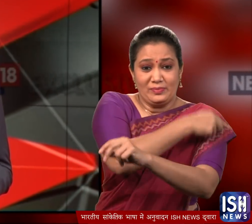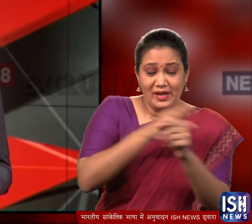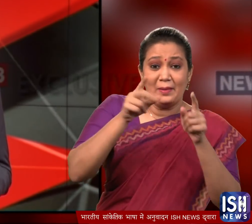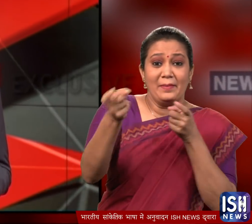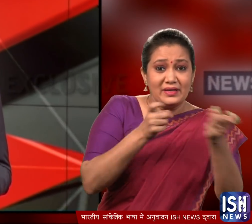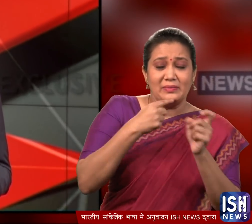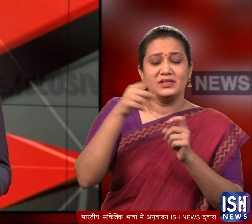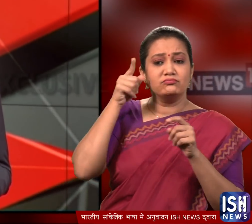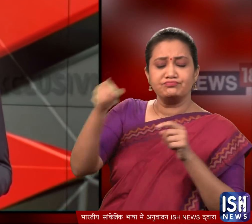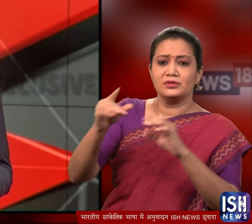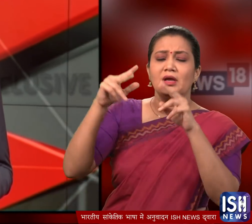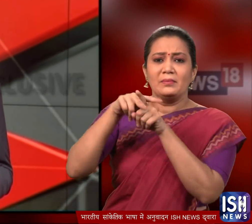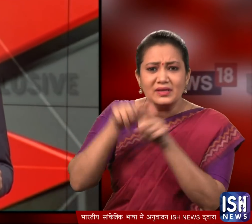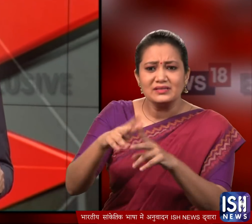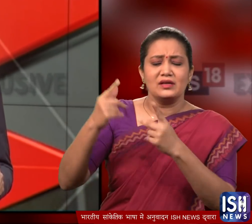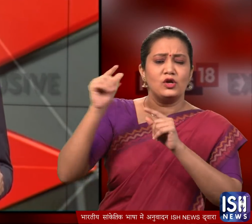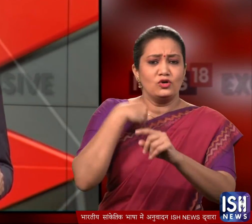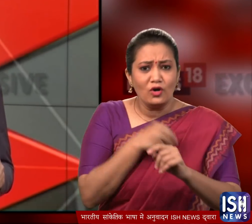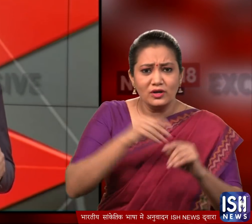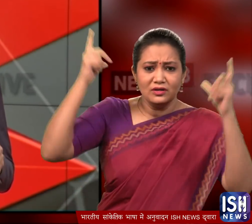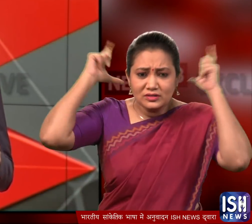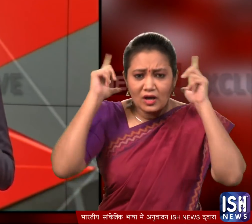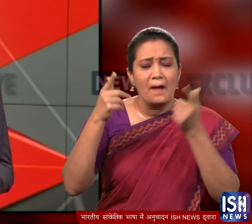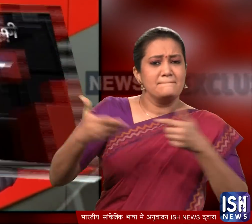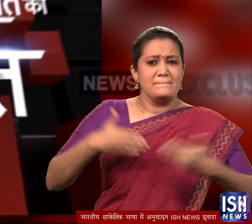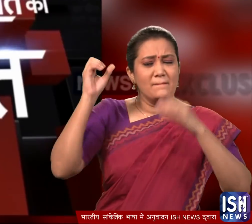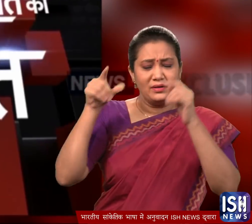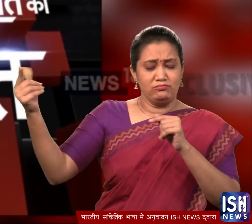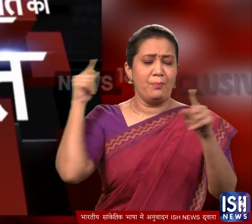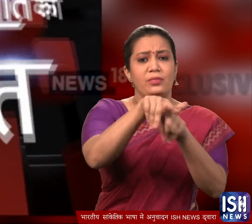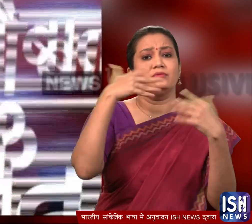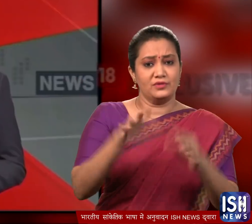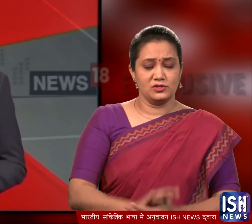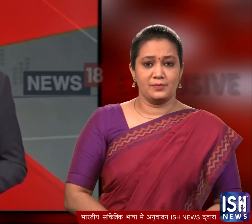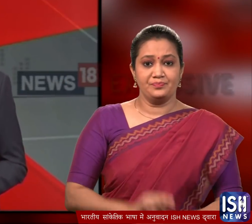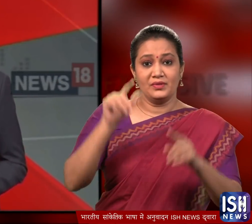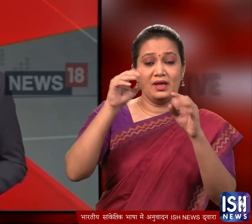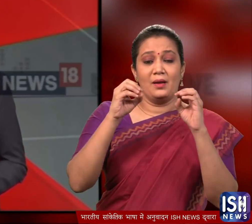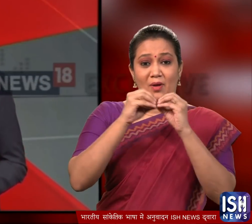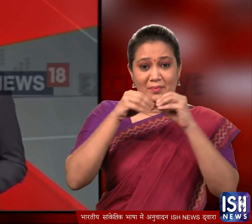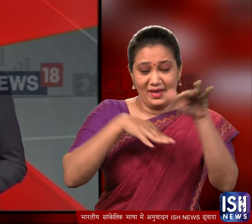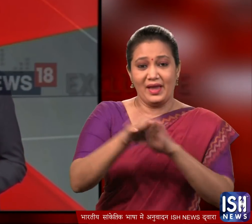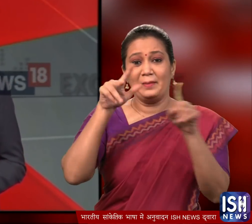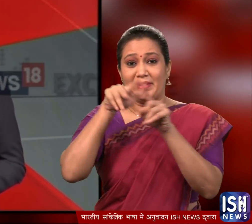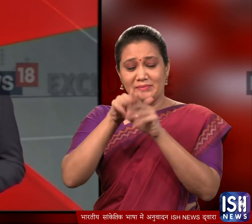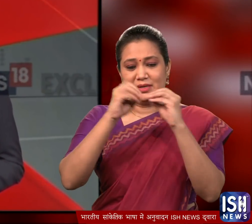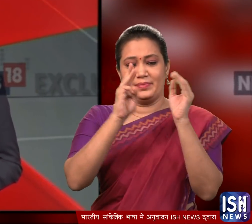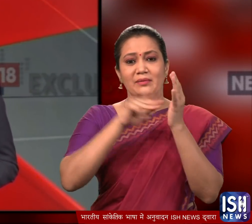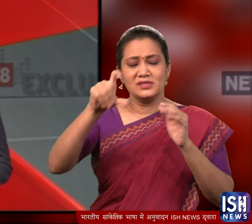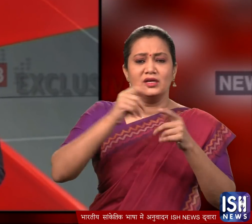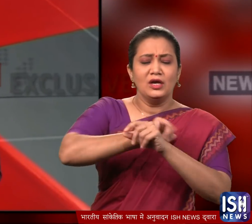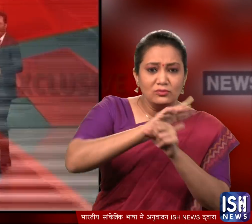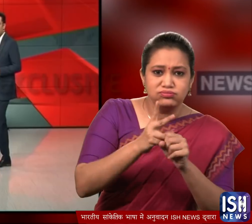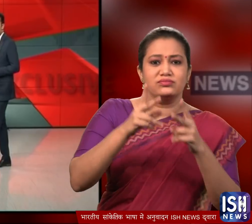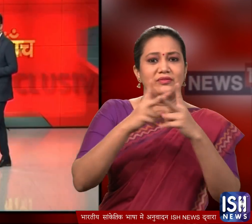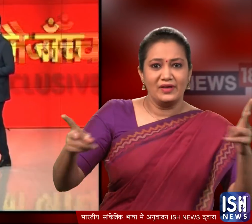मैनेजमेंट ने नगर निगम के अधिकारियों पर डॉक्टरों और नर्सों से बदसलूकी का आरोप लगाया। मुंबई के नगर निगम बीएमसी ने कोरोना के बढ़ते मरीजों को